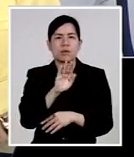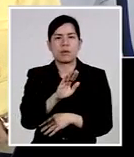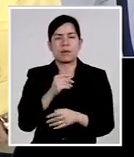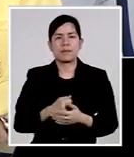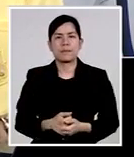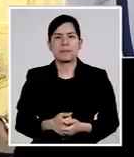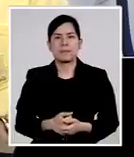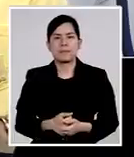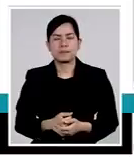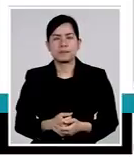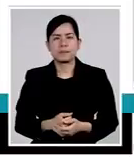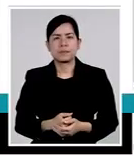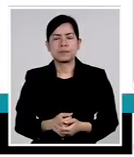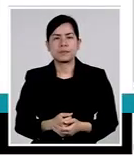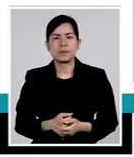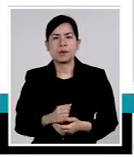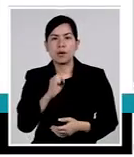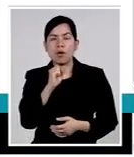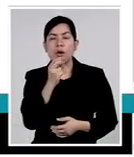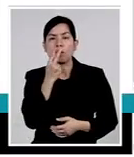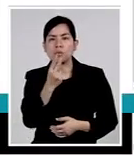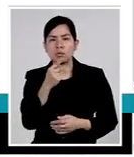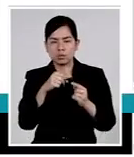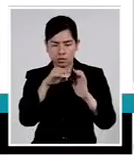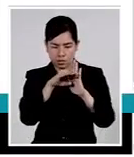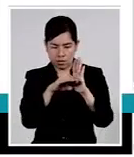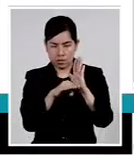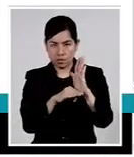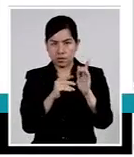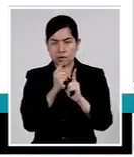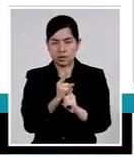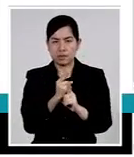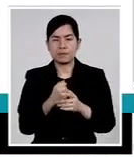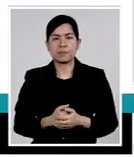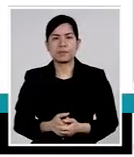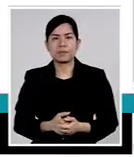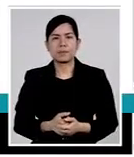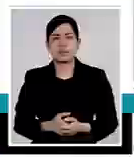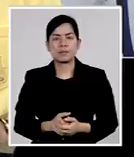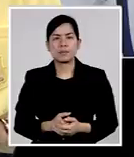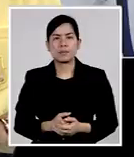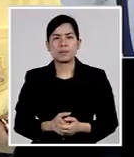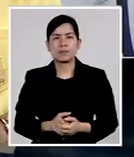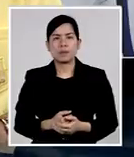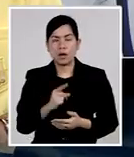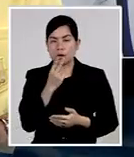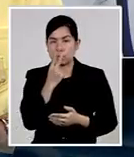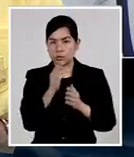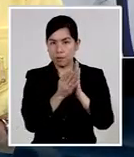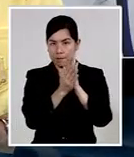นะครับแล้วลองอ่านค่ามาดูนะครับ0นะครับลองปรับดู